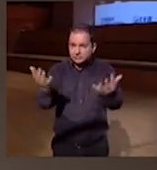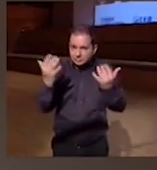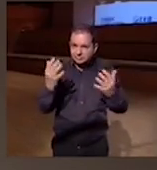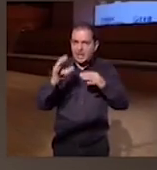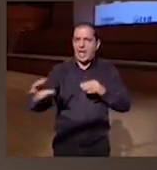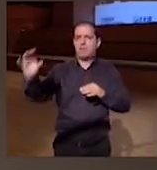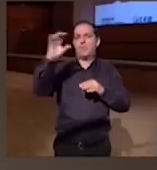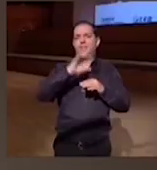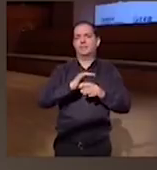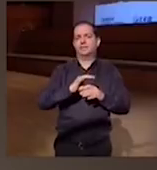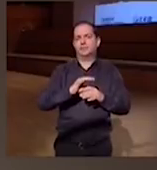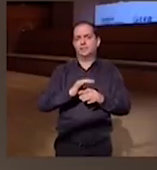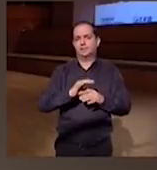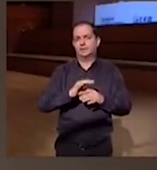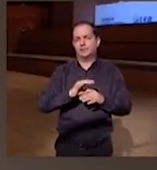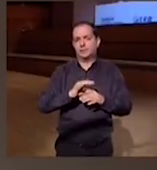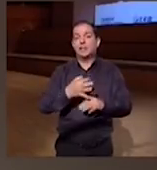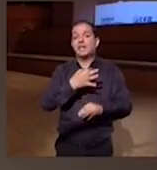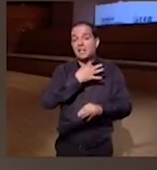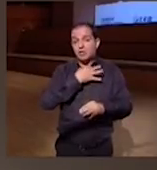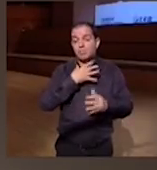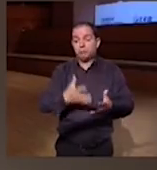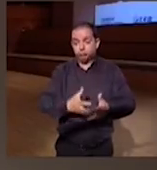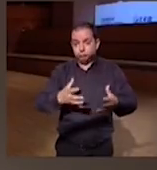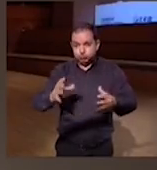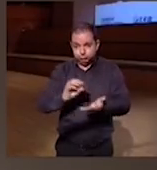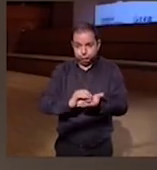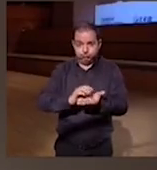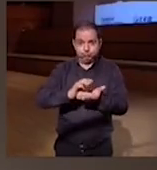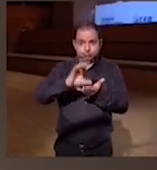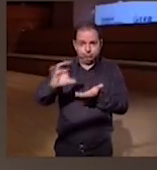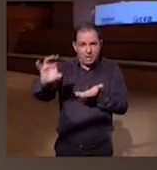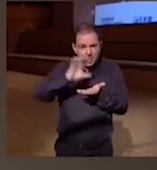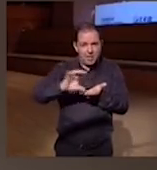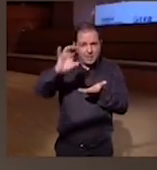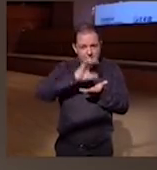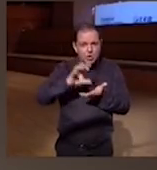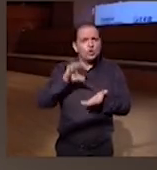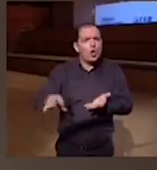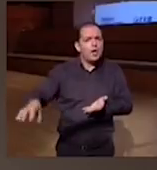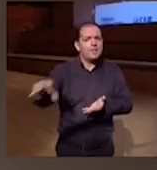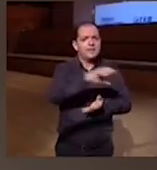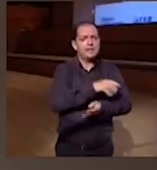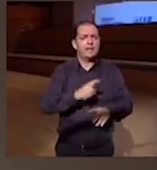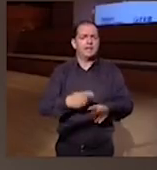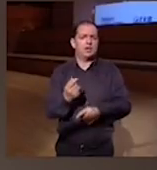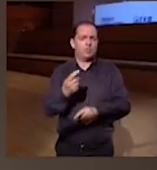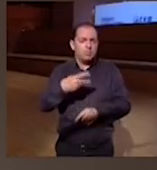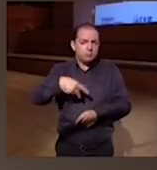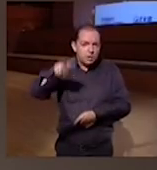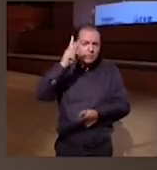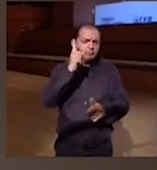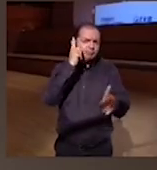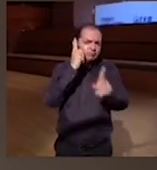χρειαζόμαστε μια ταυτόχρονη επενδυτική αύξηση σε όλους τους παραγωγικούς τομείς της οικονομίας και ιδίως